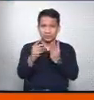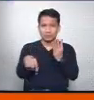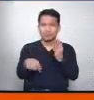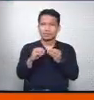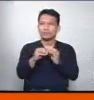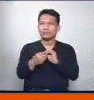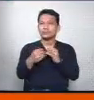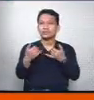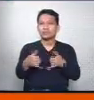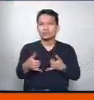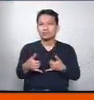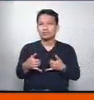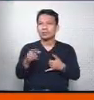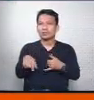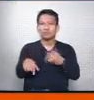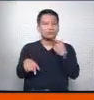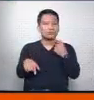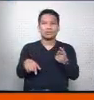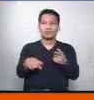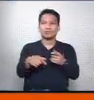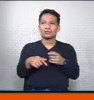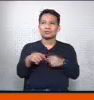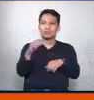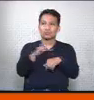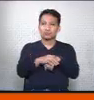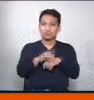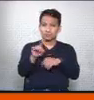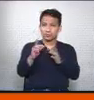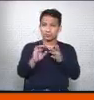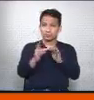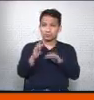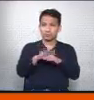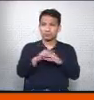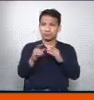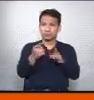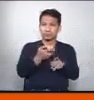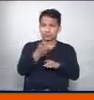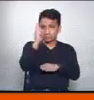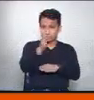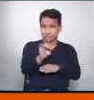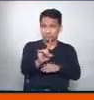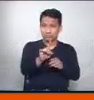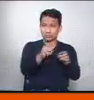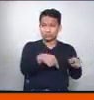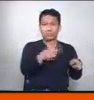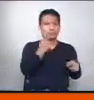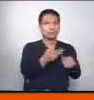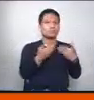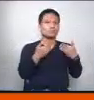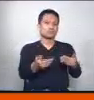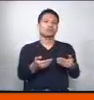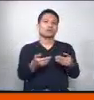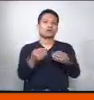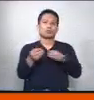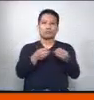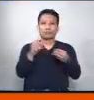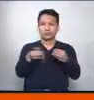game. Ipinaaalala niya rin ang one-strike policy. Mananagot daw ang hepe oras na magpatuloy pa